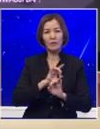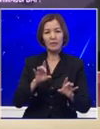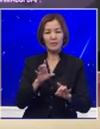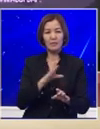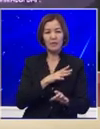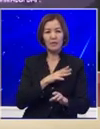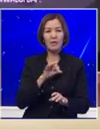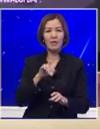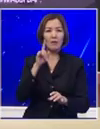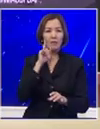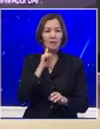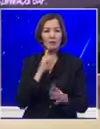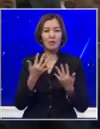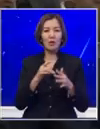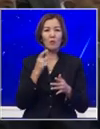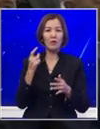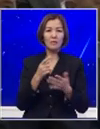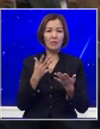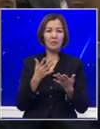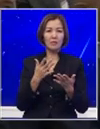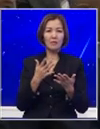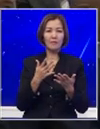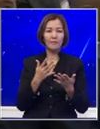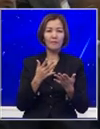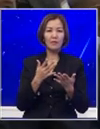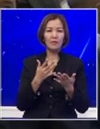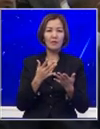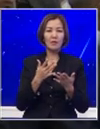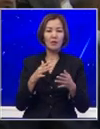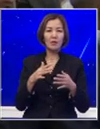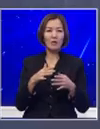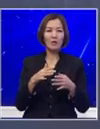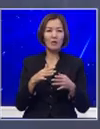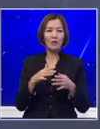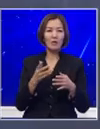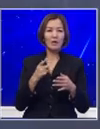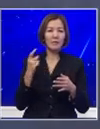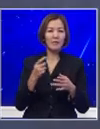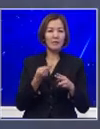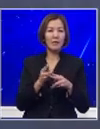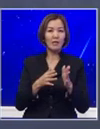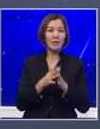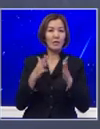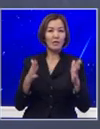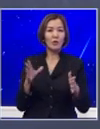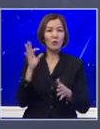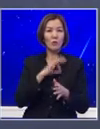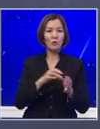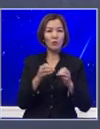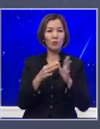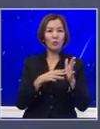Қазақ ауданы ауыл шаруашылығы дақылдарының негізгі өндірушілерінің бірі болып табылады. Ол облыс бойынша үлесі